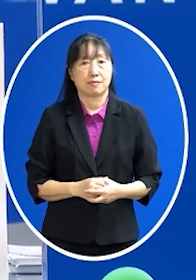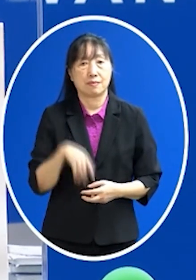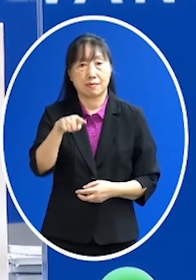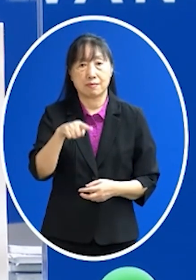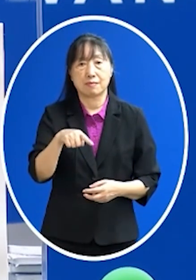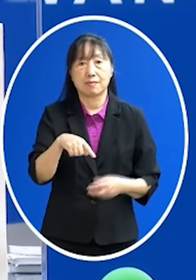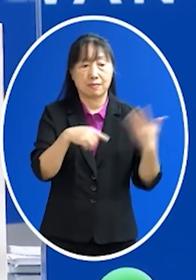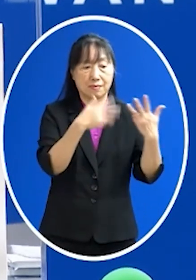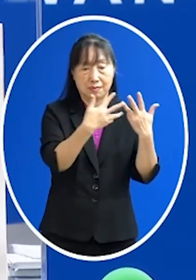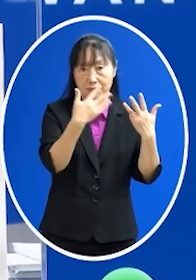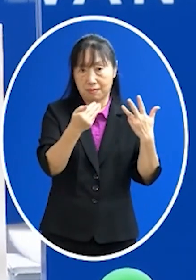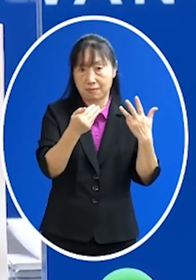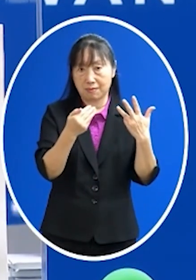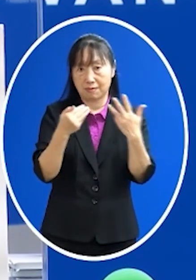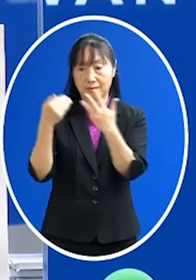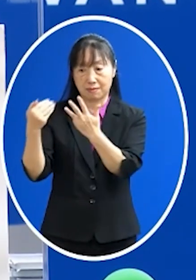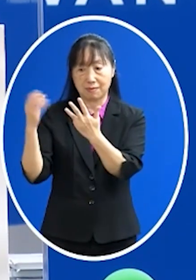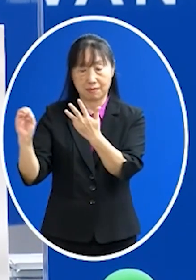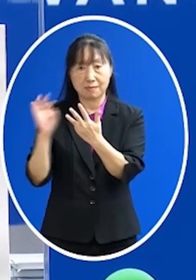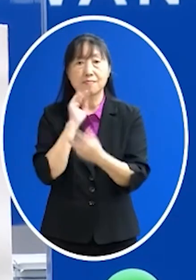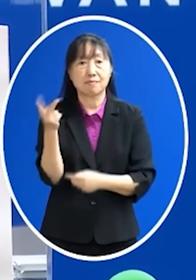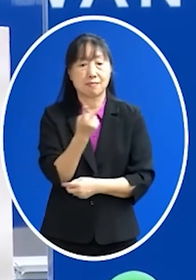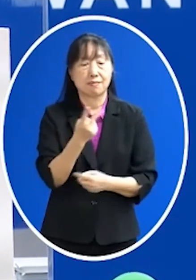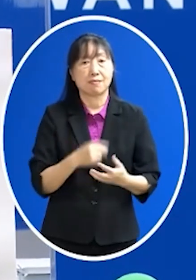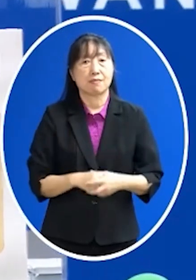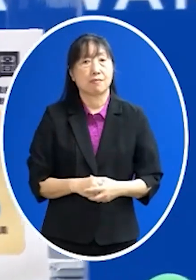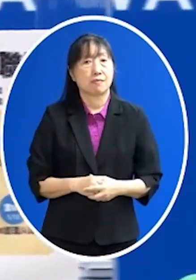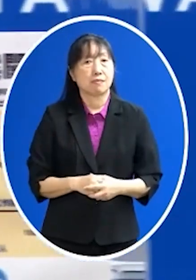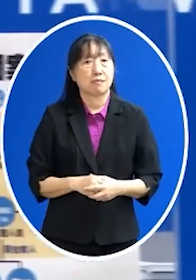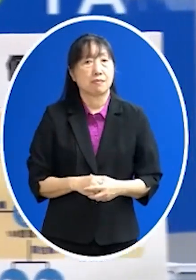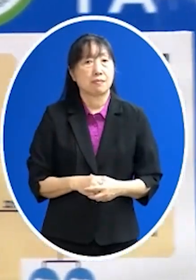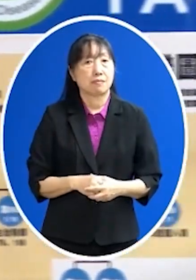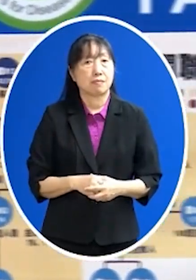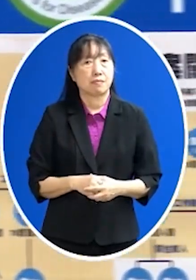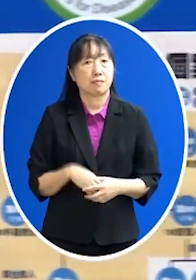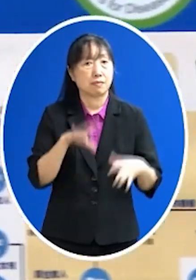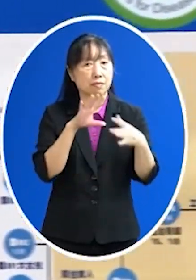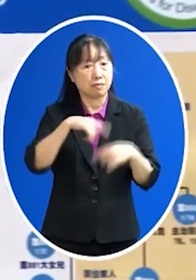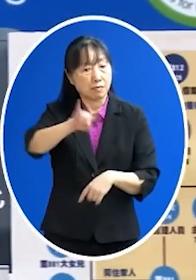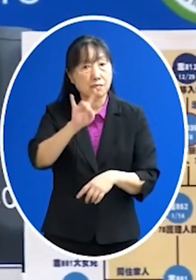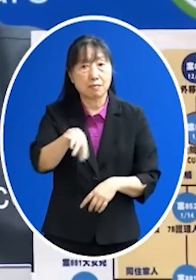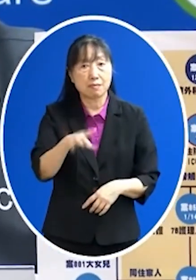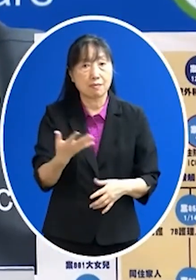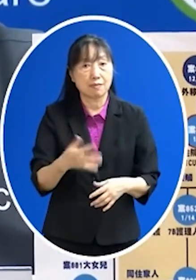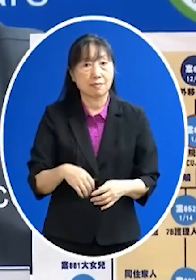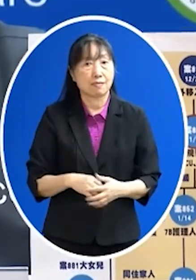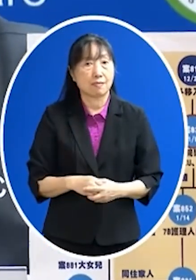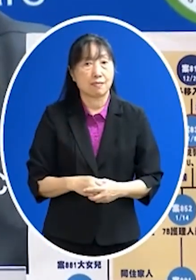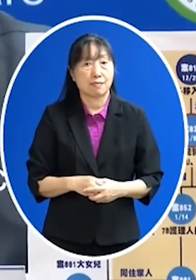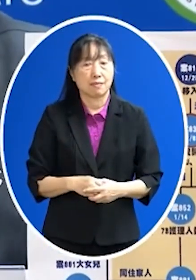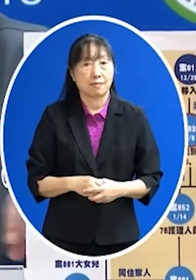在889哈889跟890哈，那在他相关的一个足迹哈，我们今天也给他